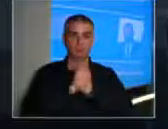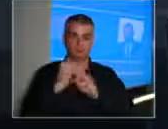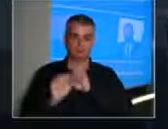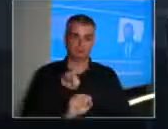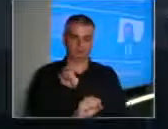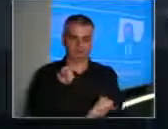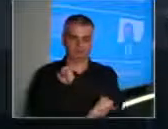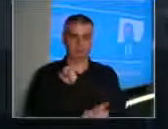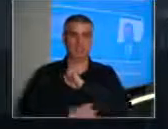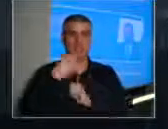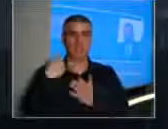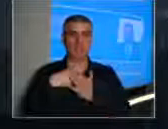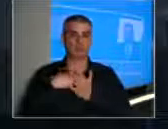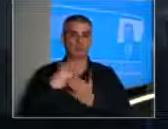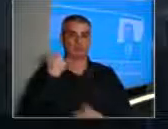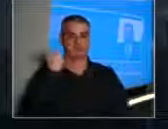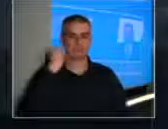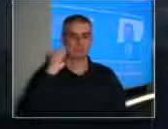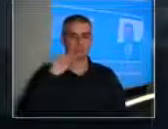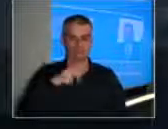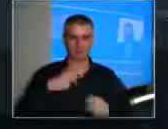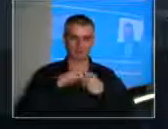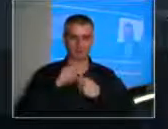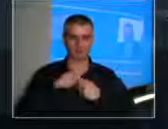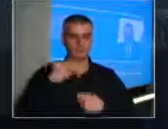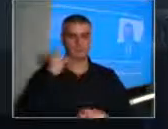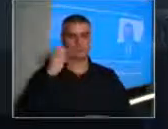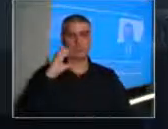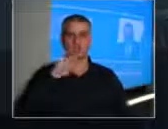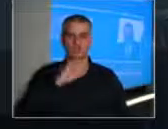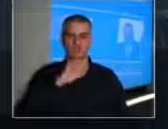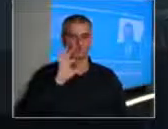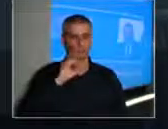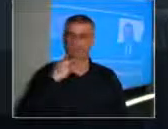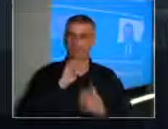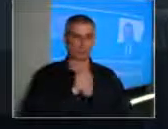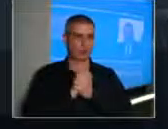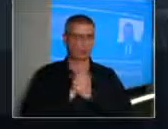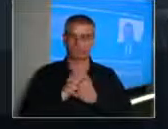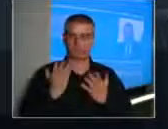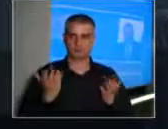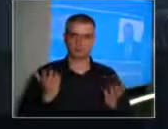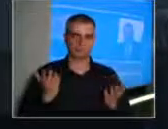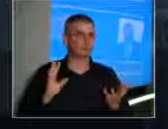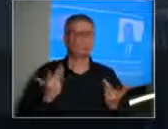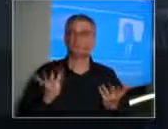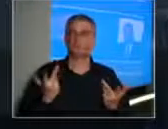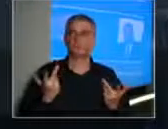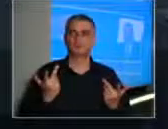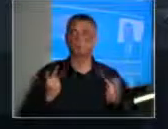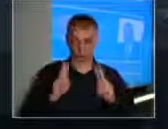לסגן שר האוצר יצחק כהן, חבר הכנסת יצחק כהן משס. שלום וברכה. אז מה?